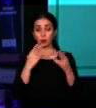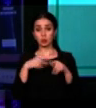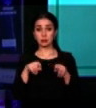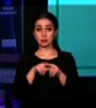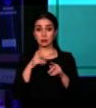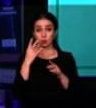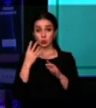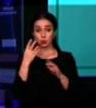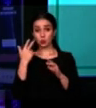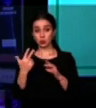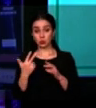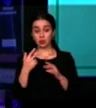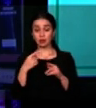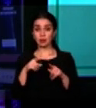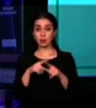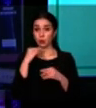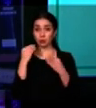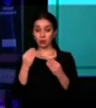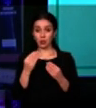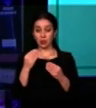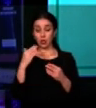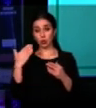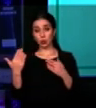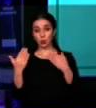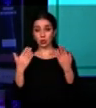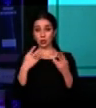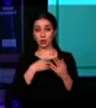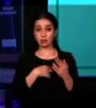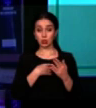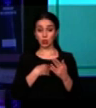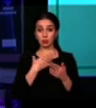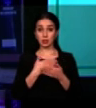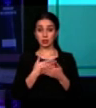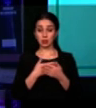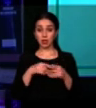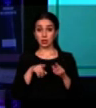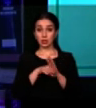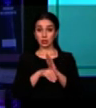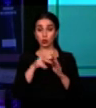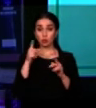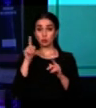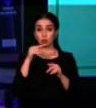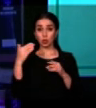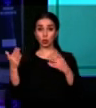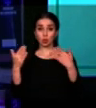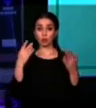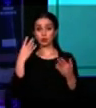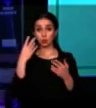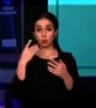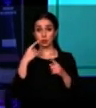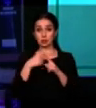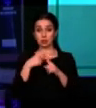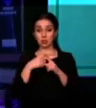nisbati 4 ga 3 ekan. Endi e'tibor bering, yon tomonni asosiga nisbati. Ya'ni yon tomonlari 4x